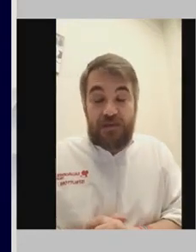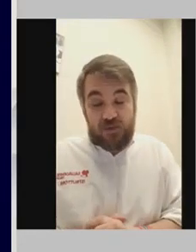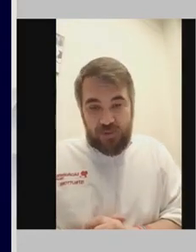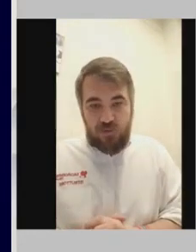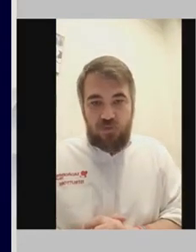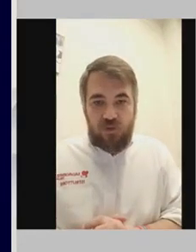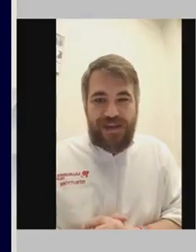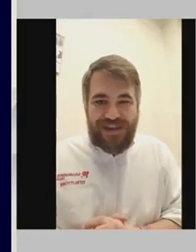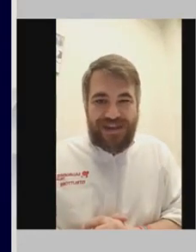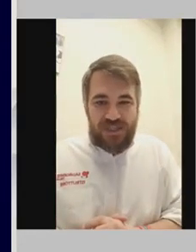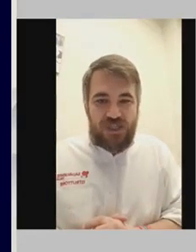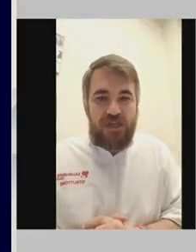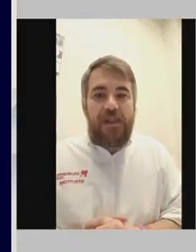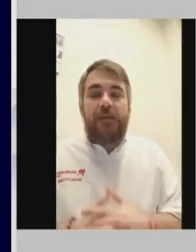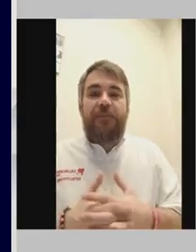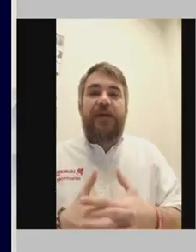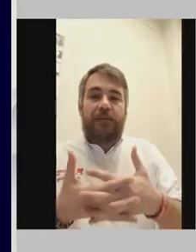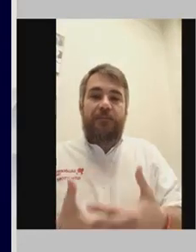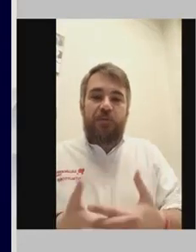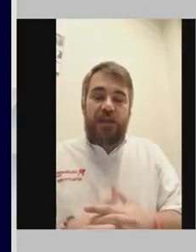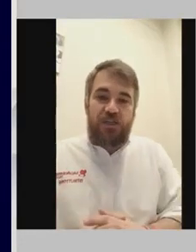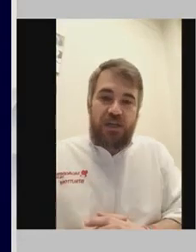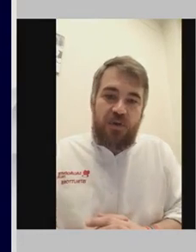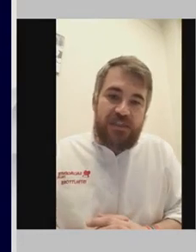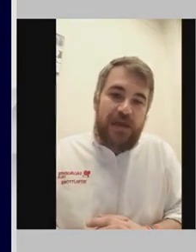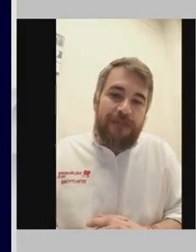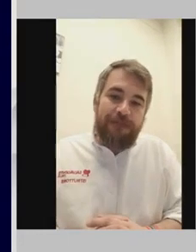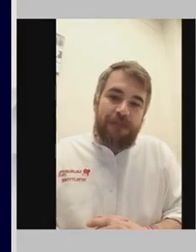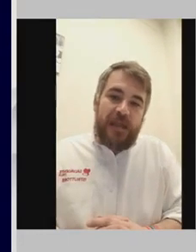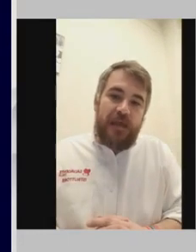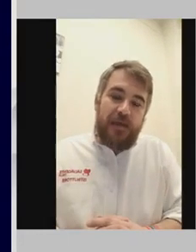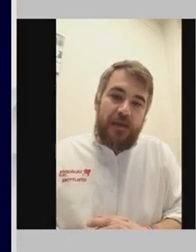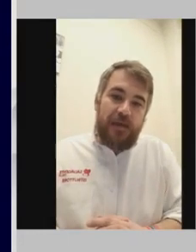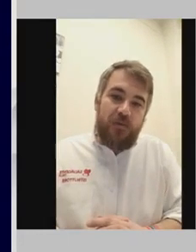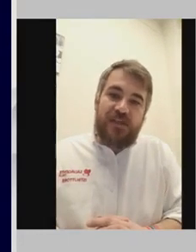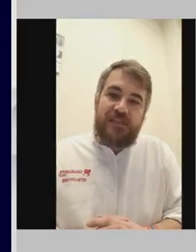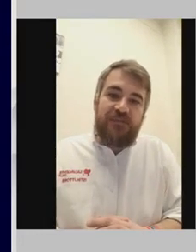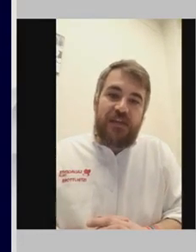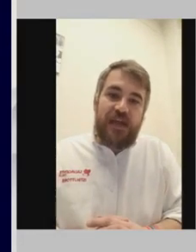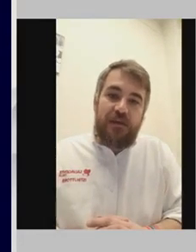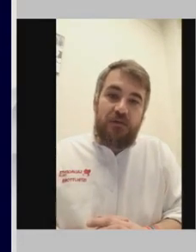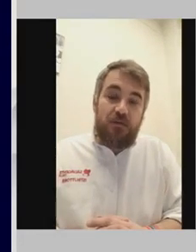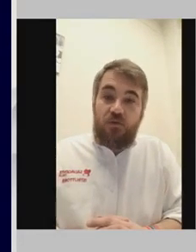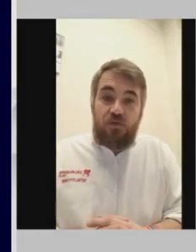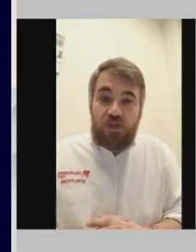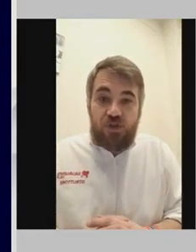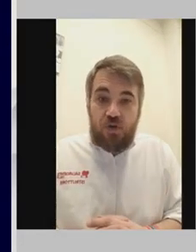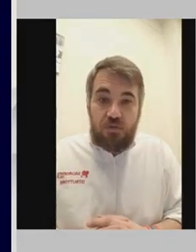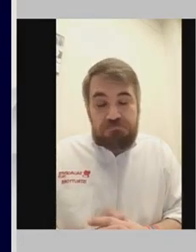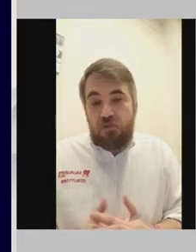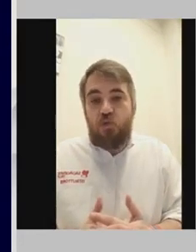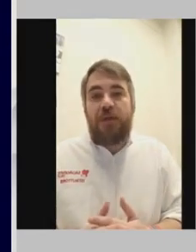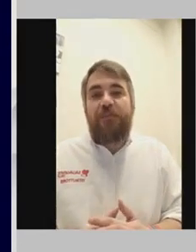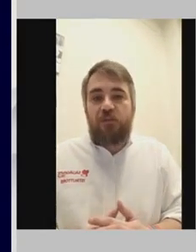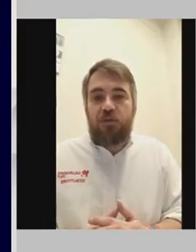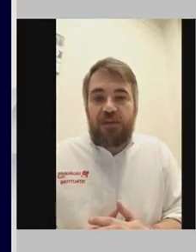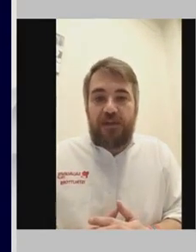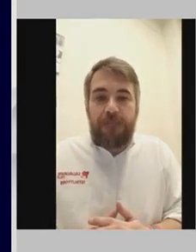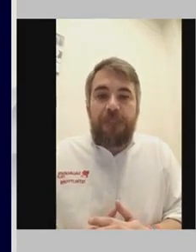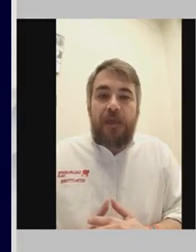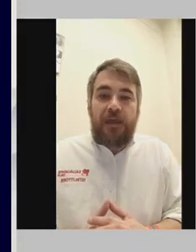e soprattutto le leggi per proteggere questa vita non ci sono. Una